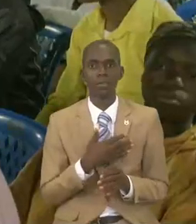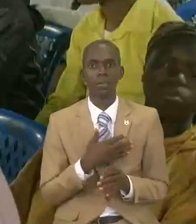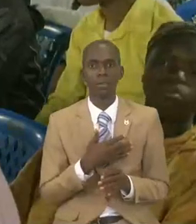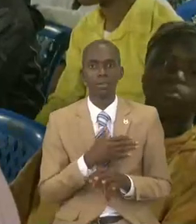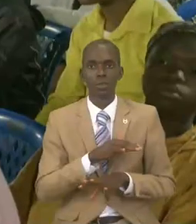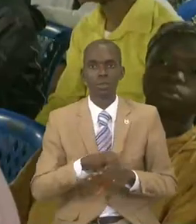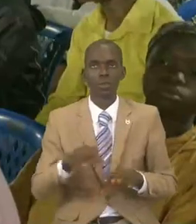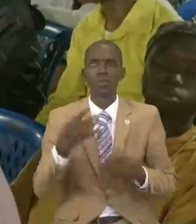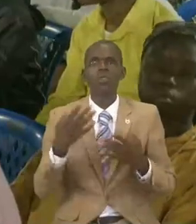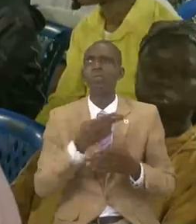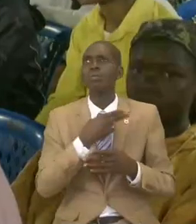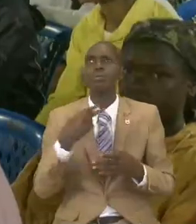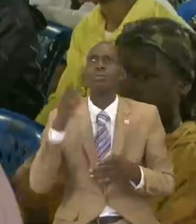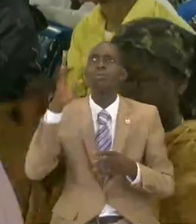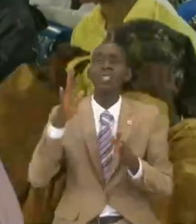C'est un grand jour pour vous.